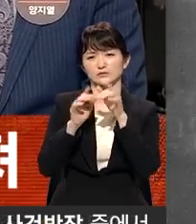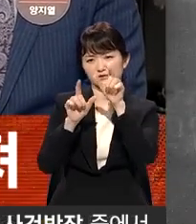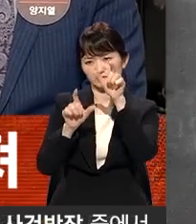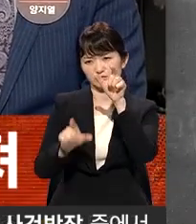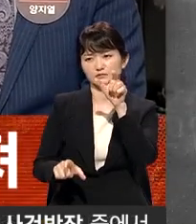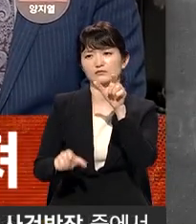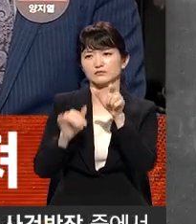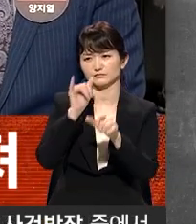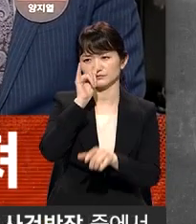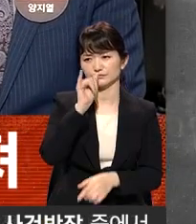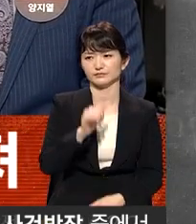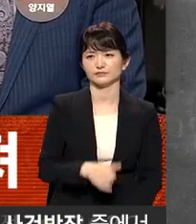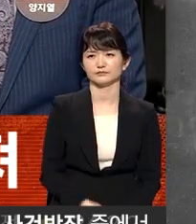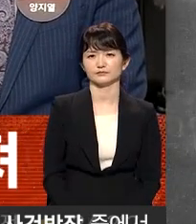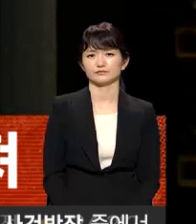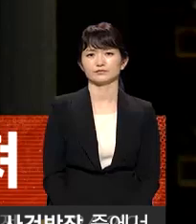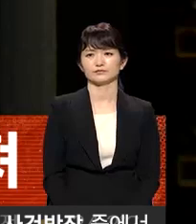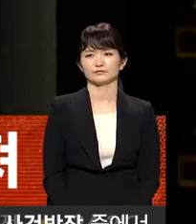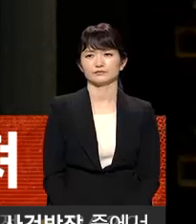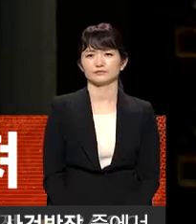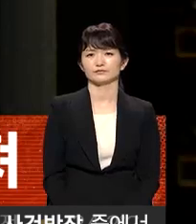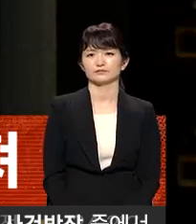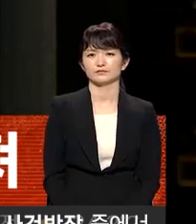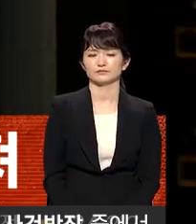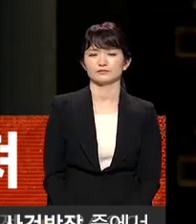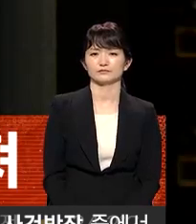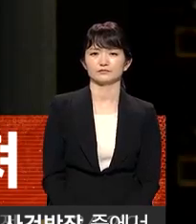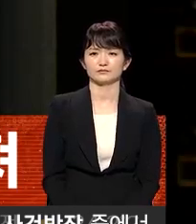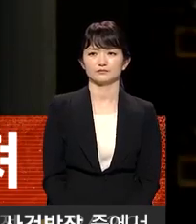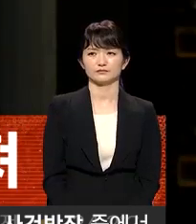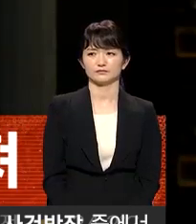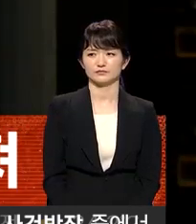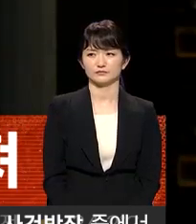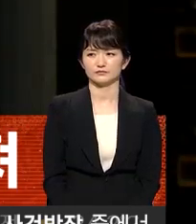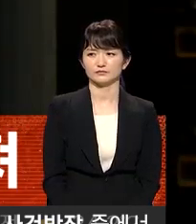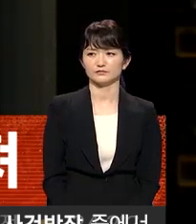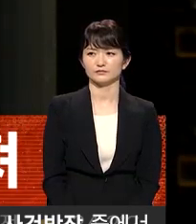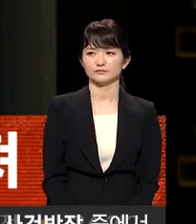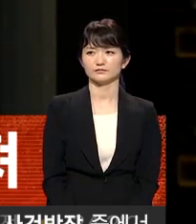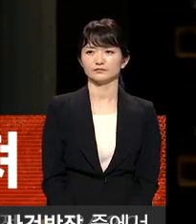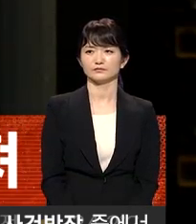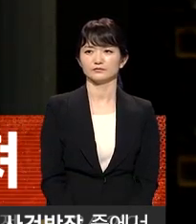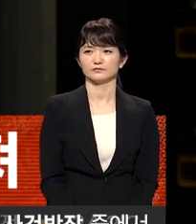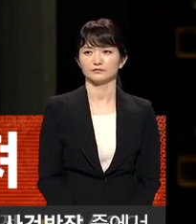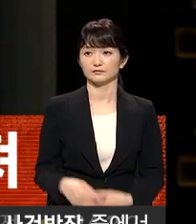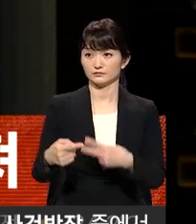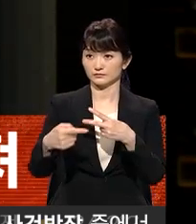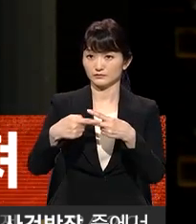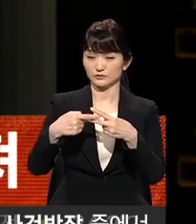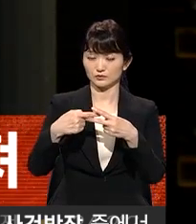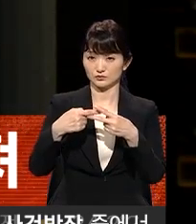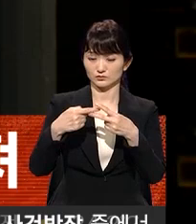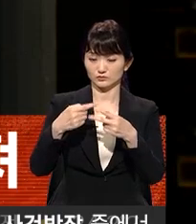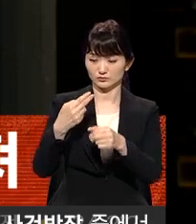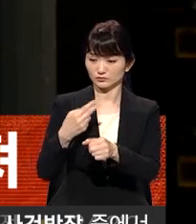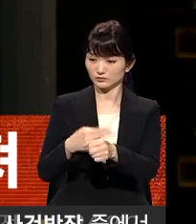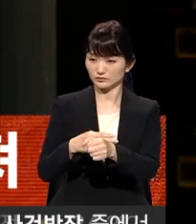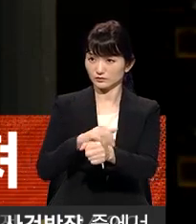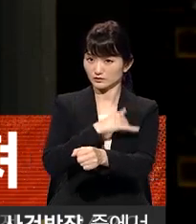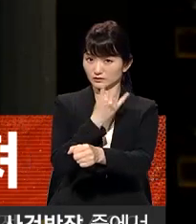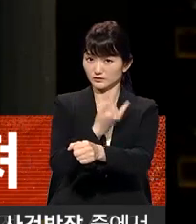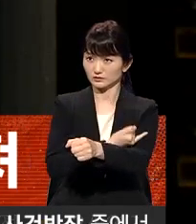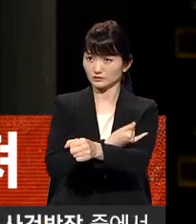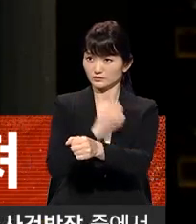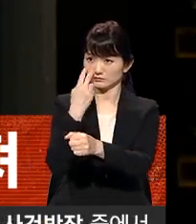좀 많이 올라오고 있는 상황입니다 교수님 이게 그 해당 초등 교사의 뭐 어떤 인권 이런